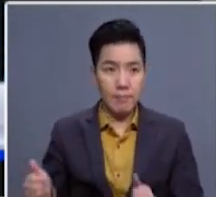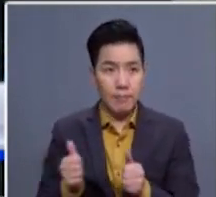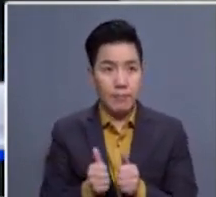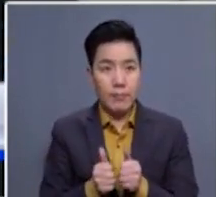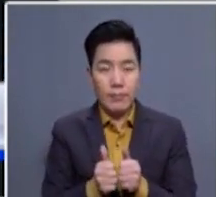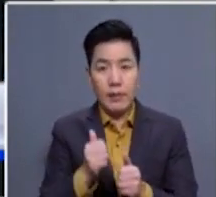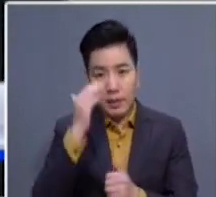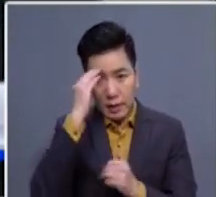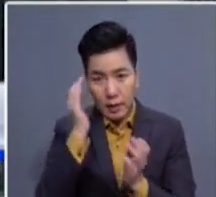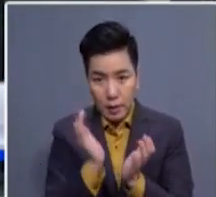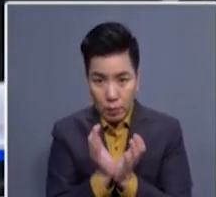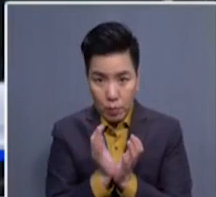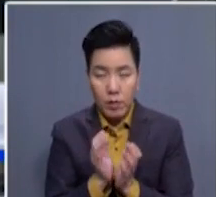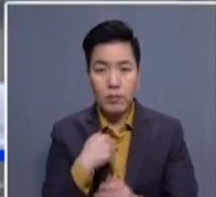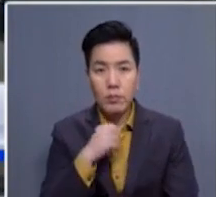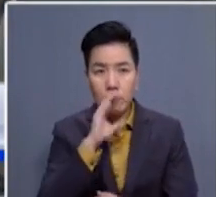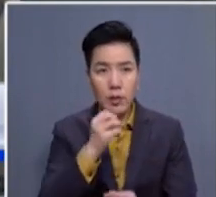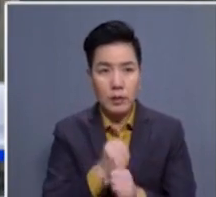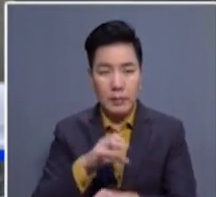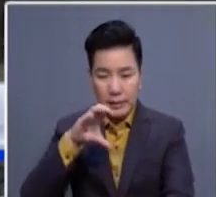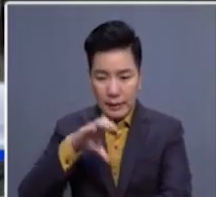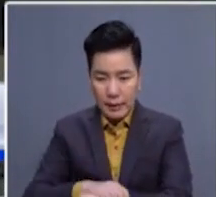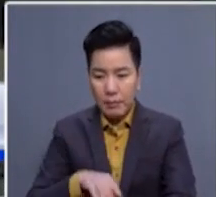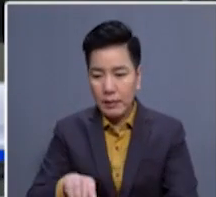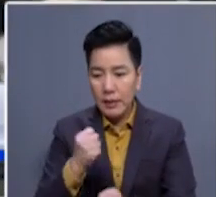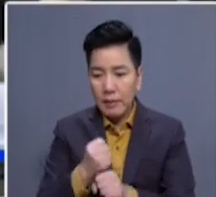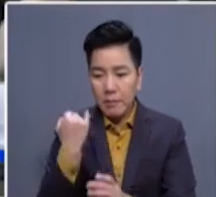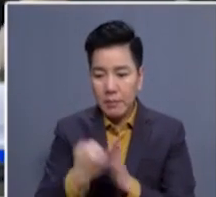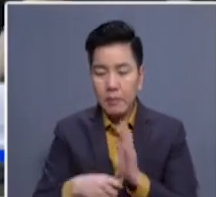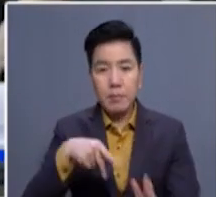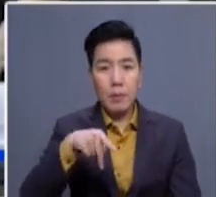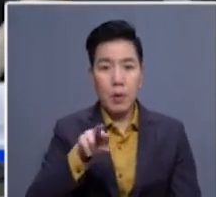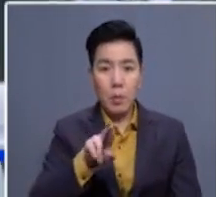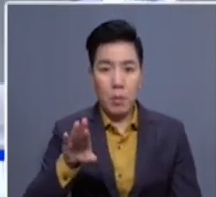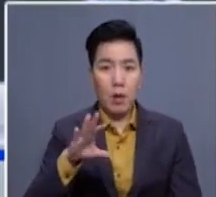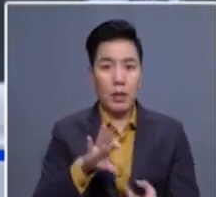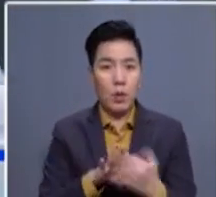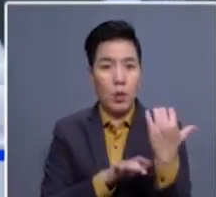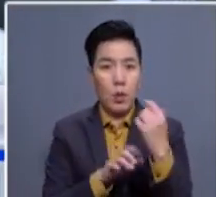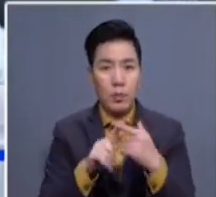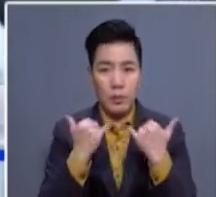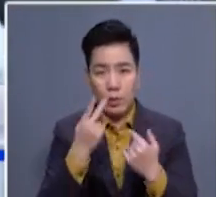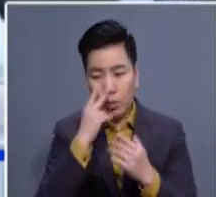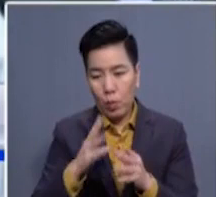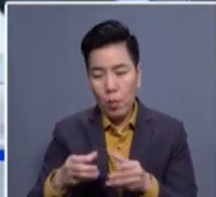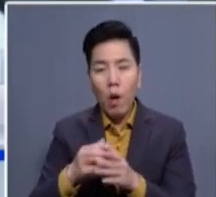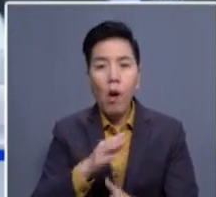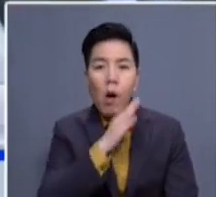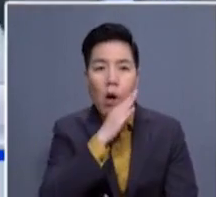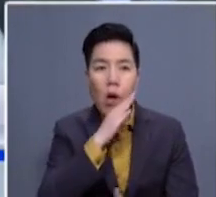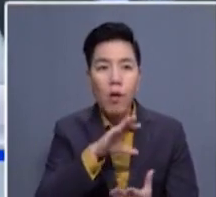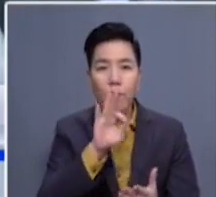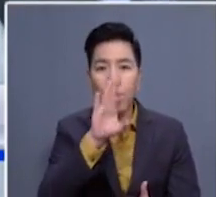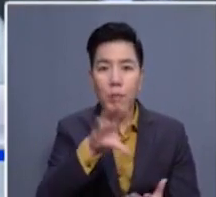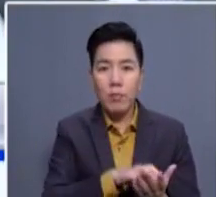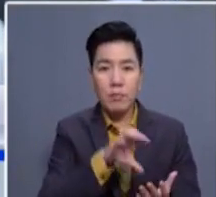าร้องต่อตำรวจบก.ปอท.ให้ดำเนินคดีตามความผิดพ.ร.บ.คอมพิวเตอร์และช่อโกงประชาชนกับผู้ที่ปลอม Facebook